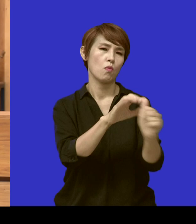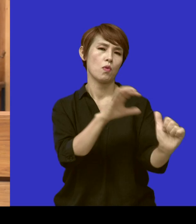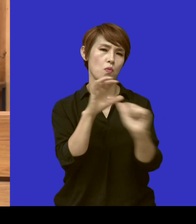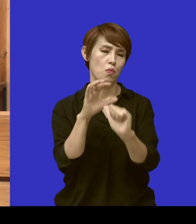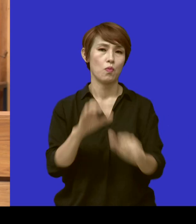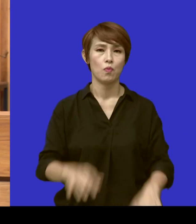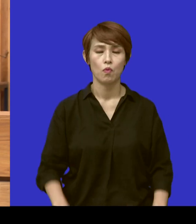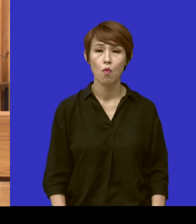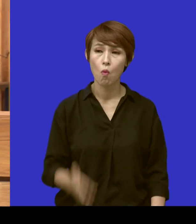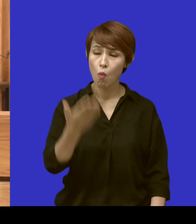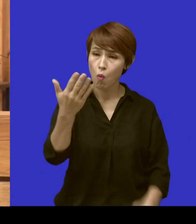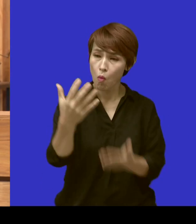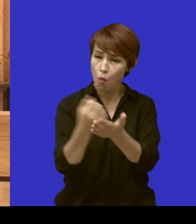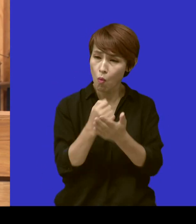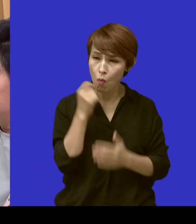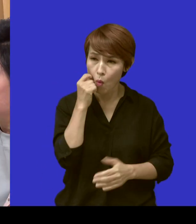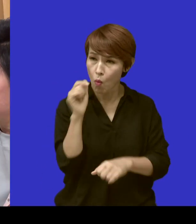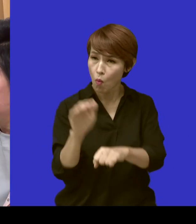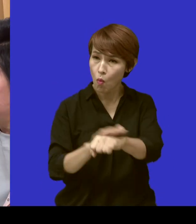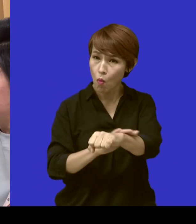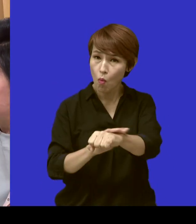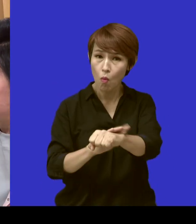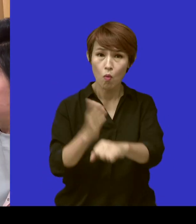어떻게 받으셨어요?